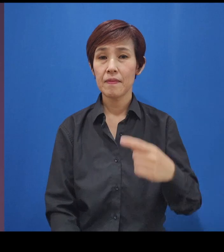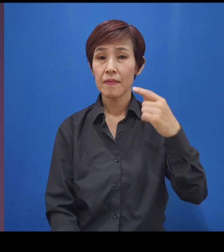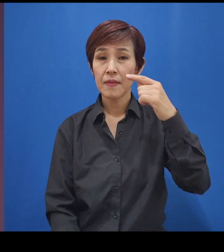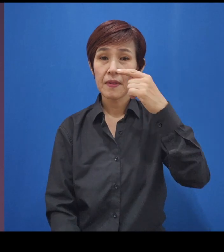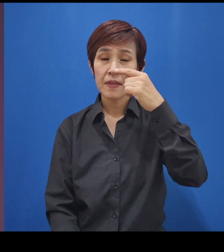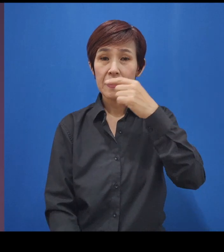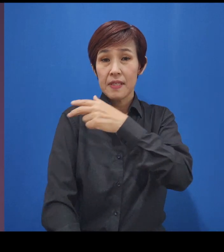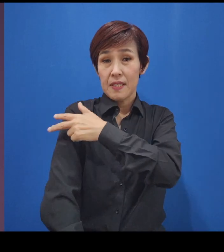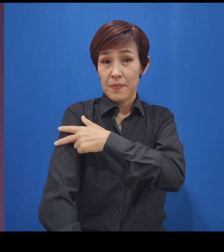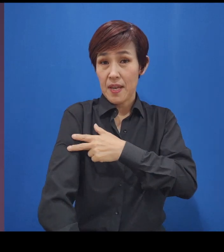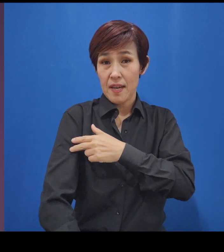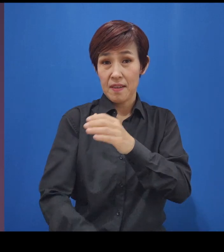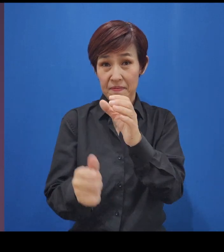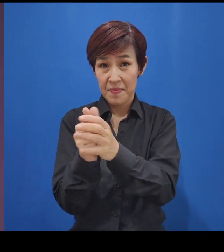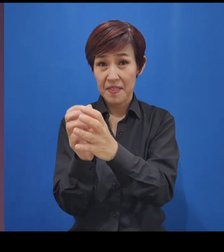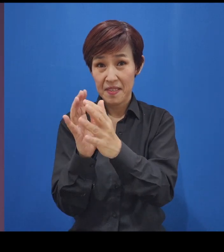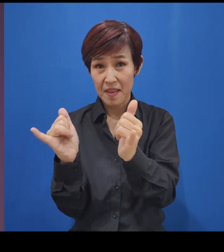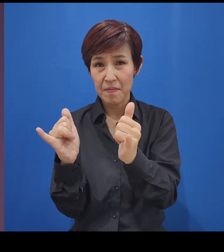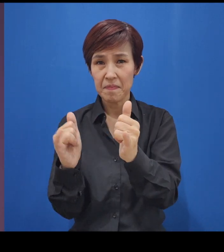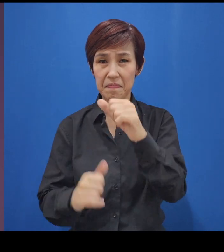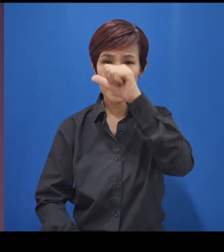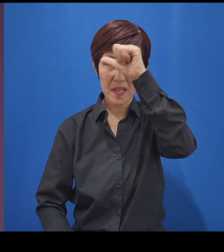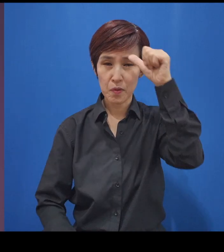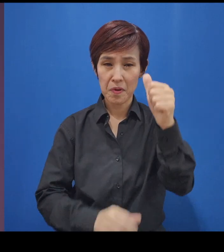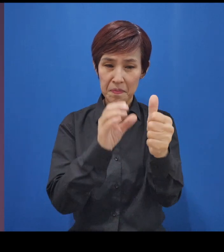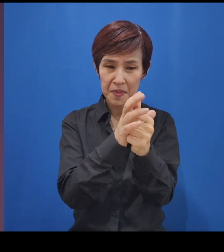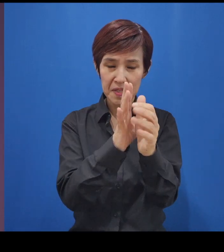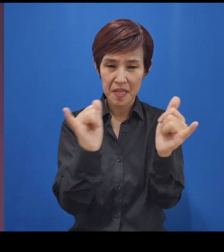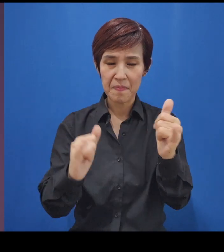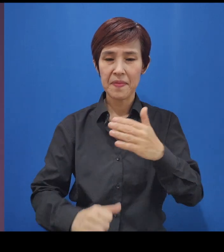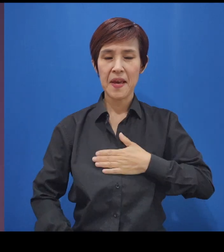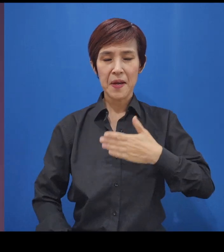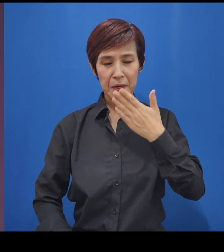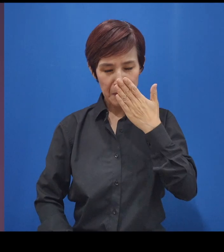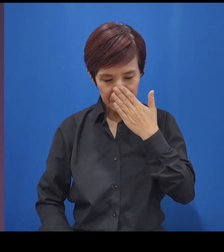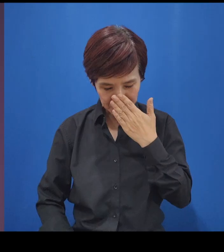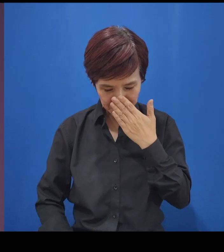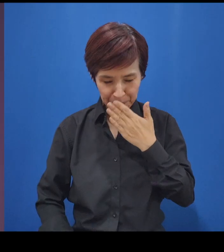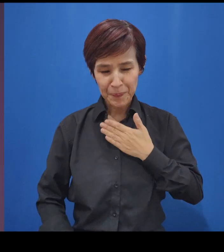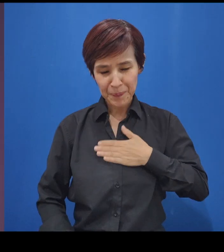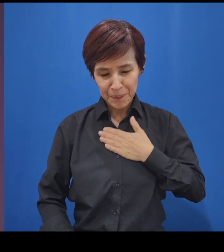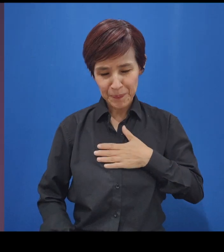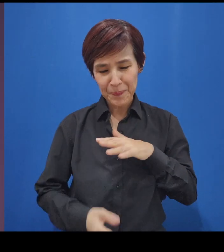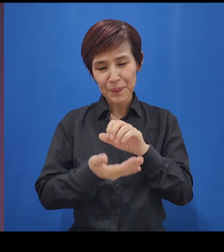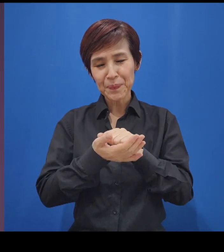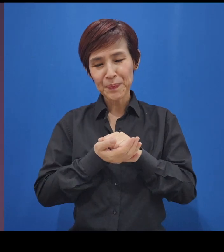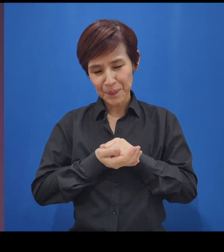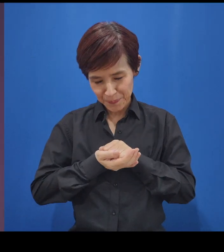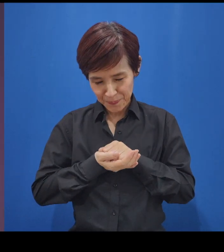직분자들이 어느 날 이 직분 앞에 제가 겸손하겠습니다 함으로 직분을 받았어요.